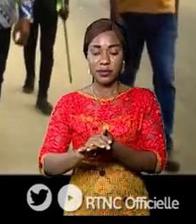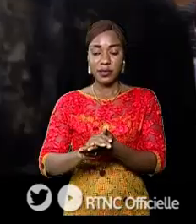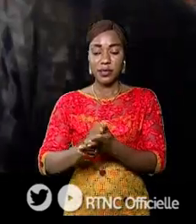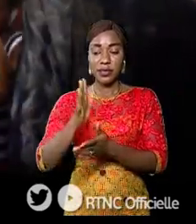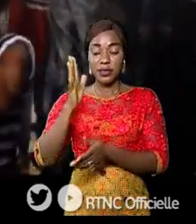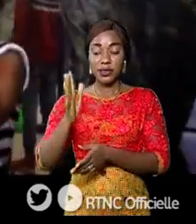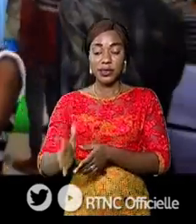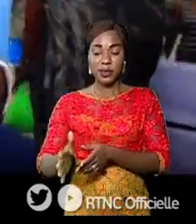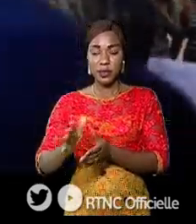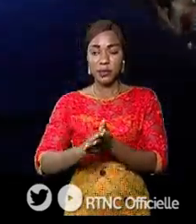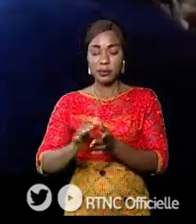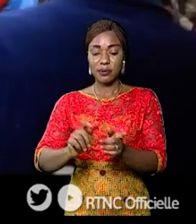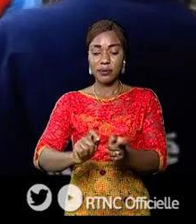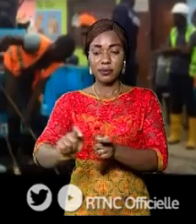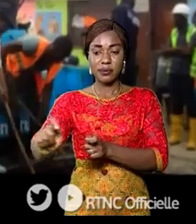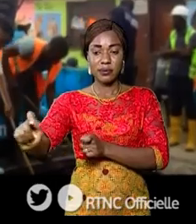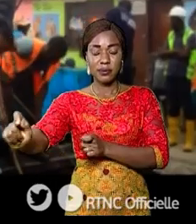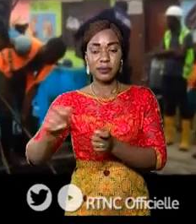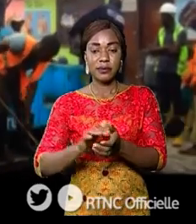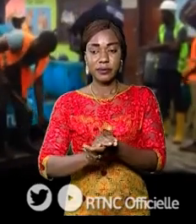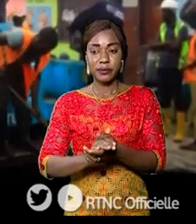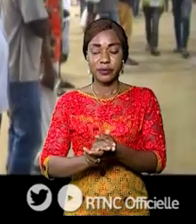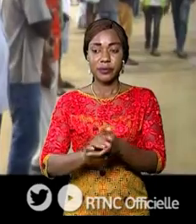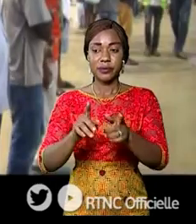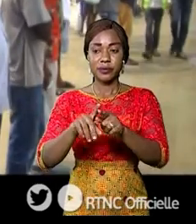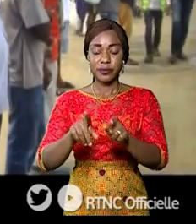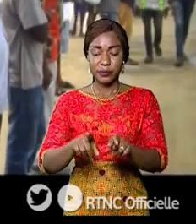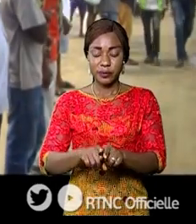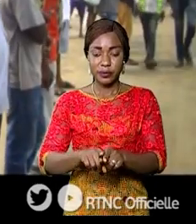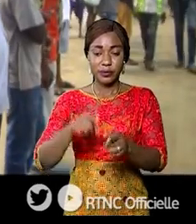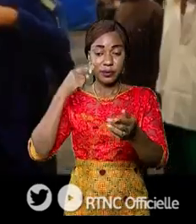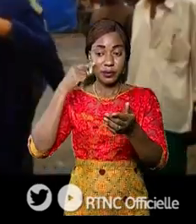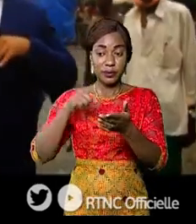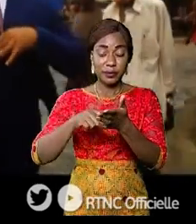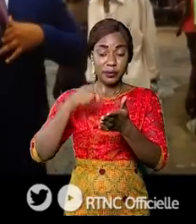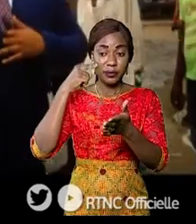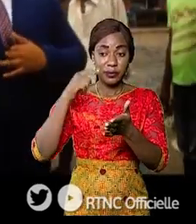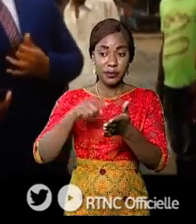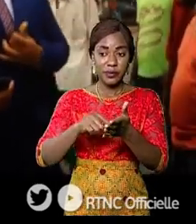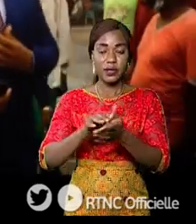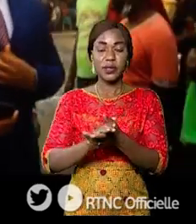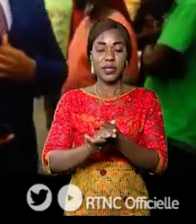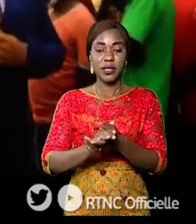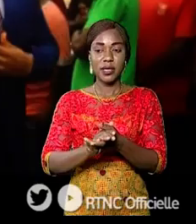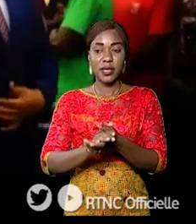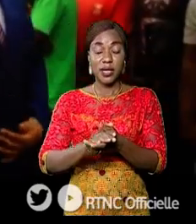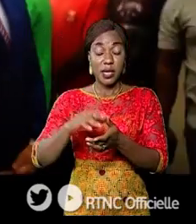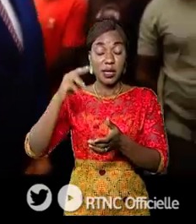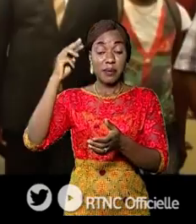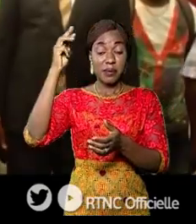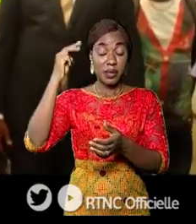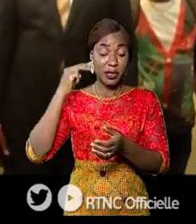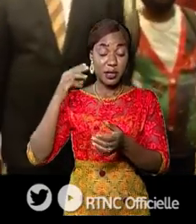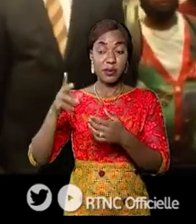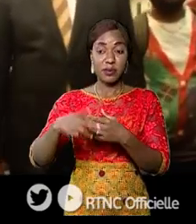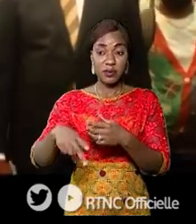de bitume à la satisfaction des habitants de ces coins. Ce constat a été fait par le ministre provincial des infrastructures de la ville de